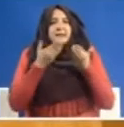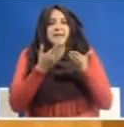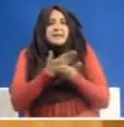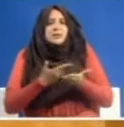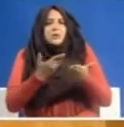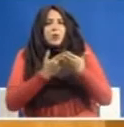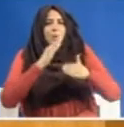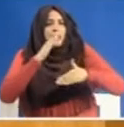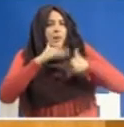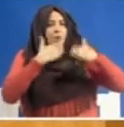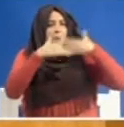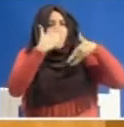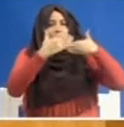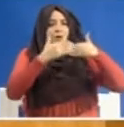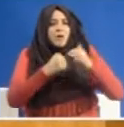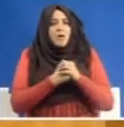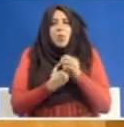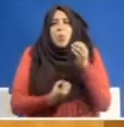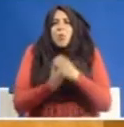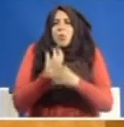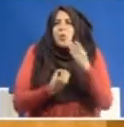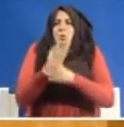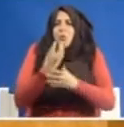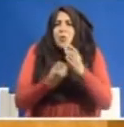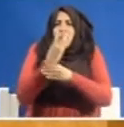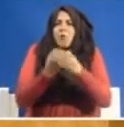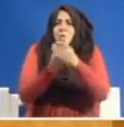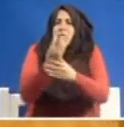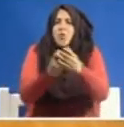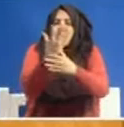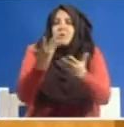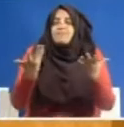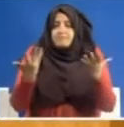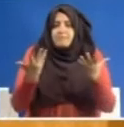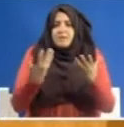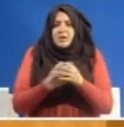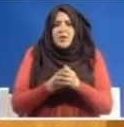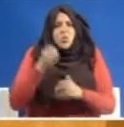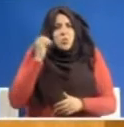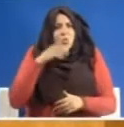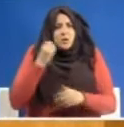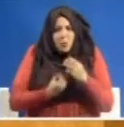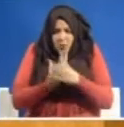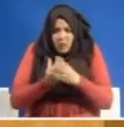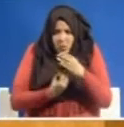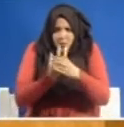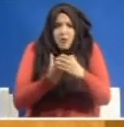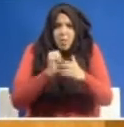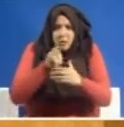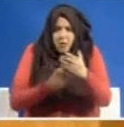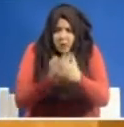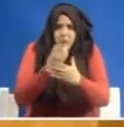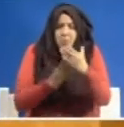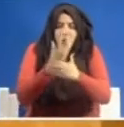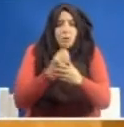نقول الأشياء المتجددة التي تتجدد إذا صح التعبير يوميا، إلا وهناك